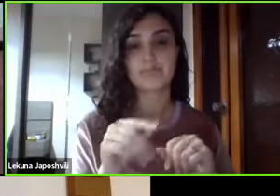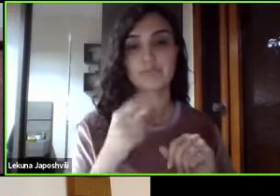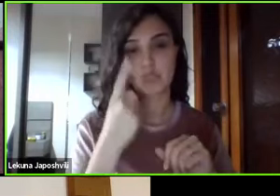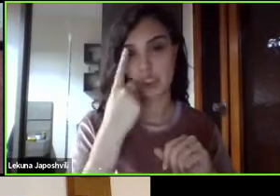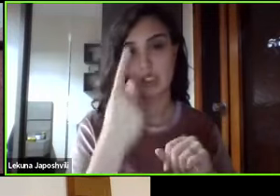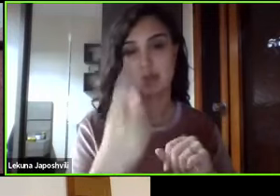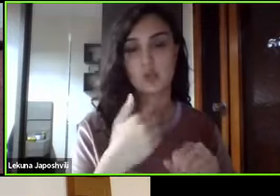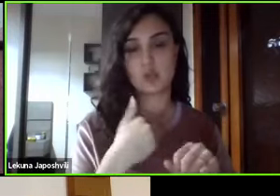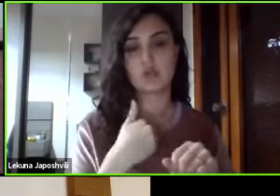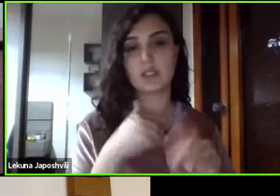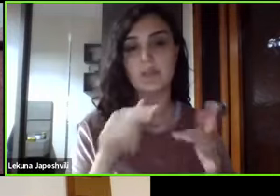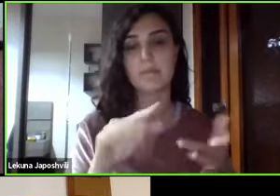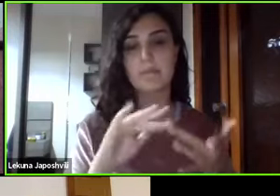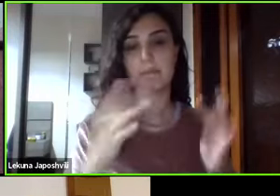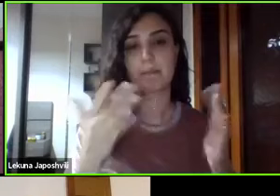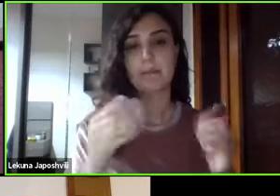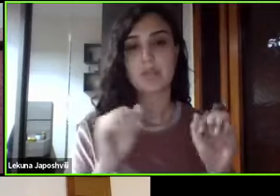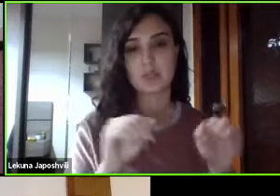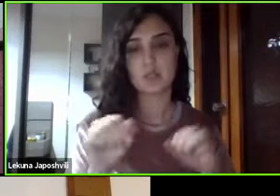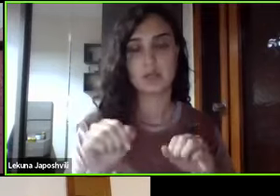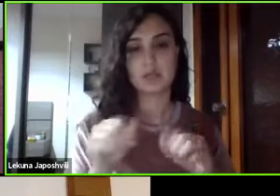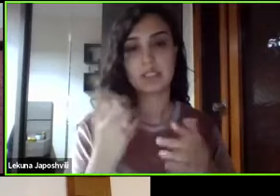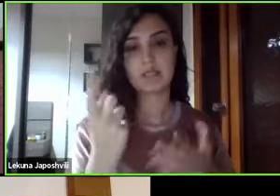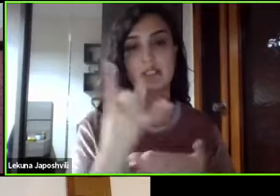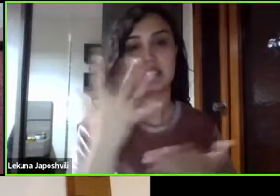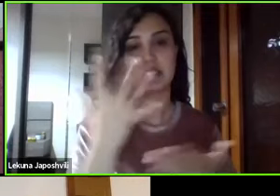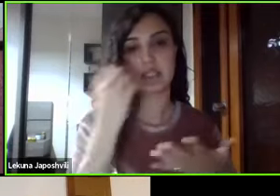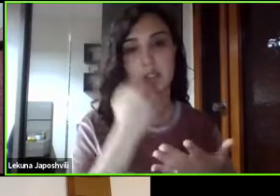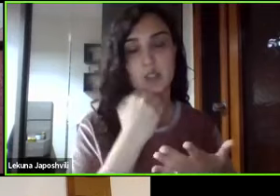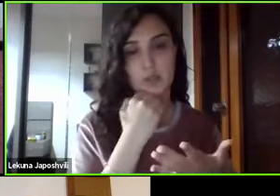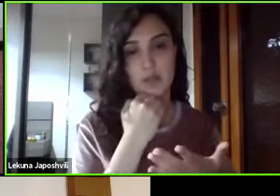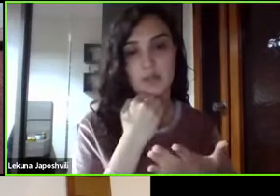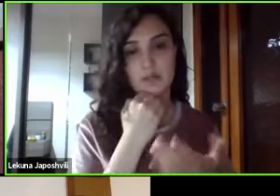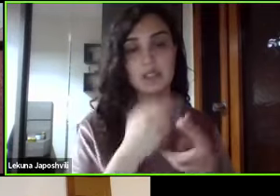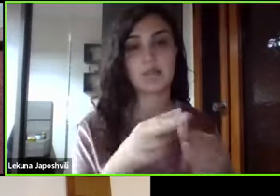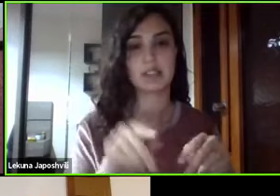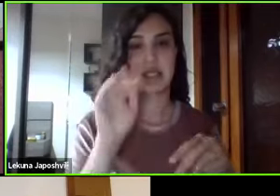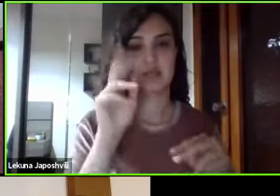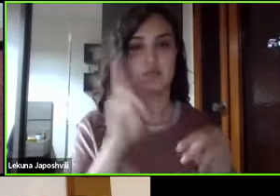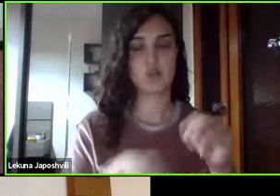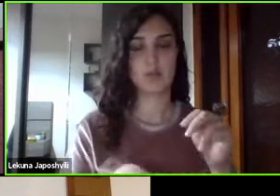შეგეხმიანონ ჩვენი პლატფორმის საშუალებით. კიდევ ერთხელ დიდი მადლობა ამით